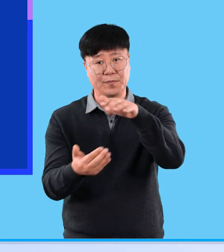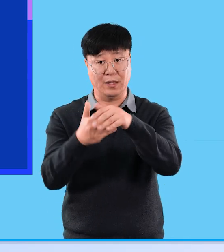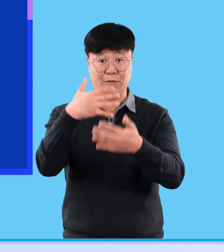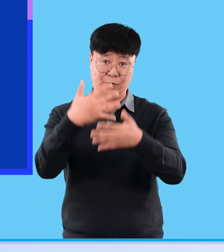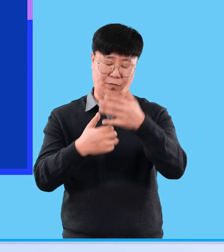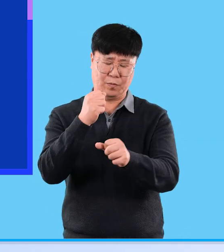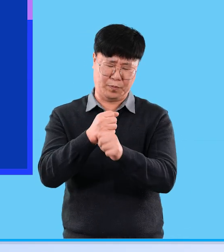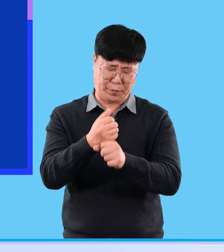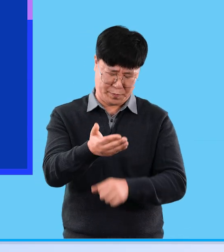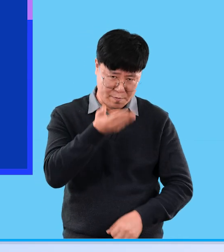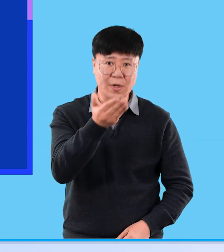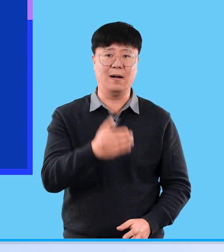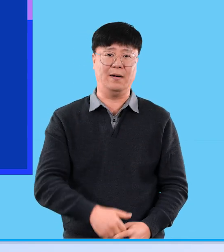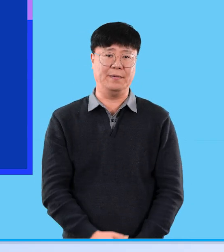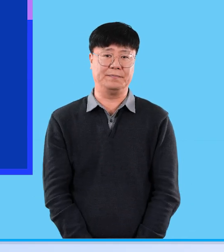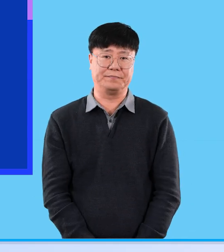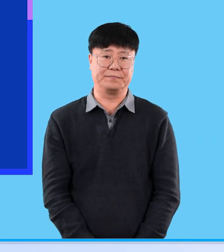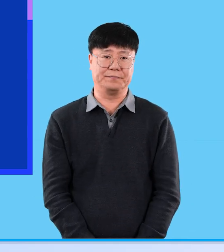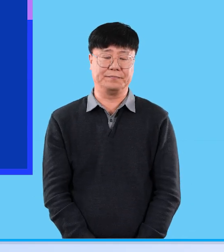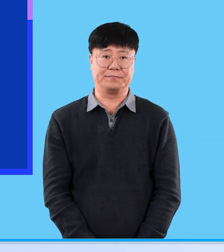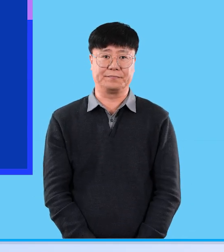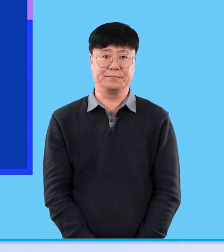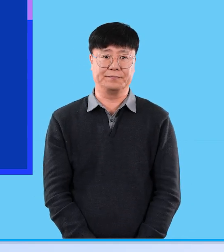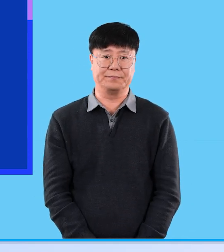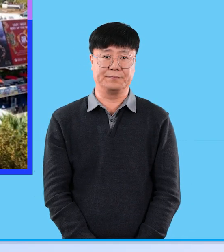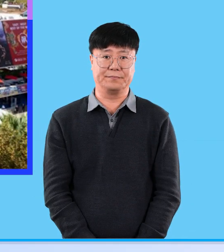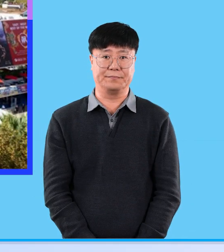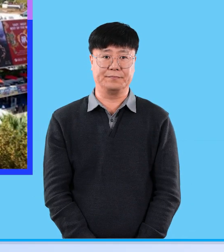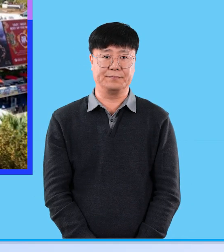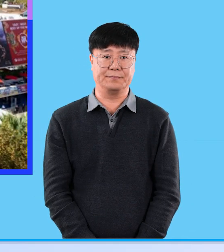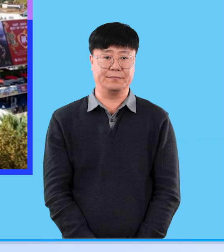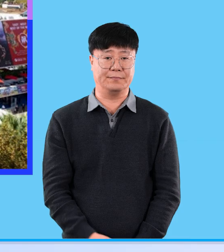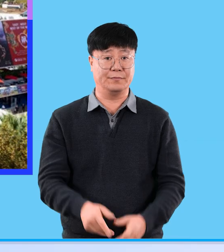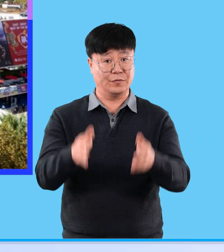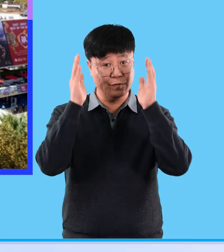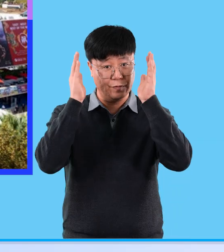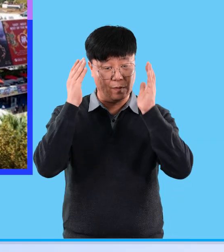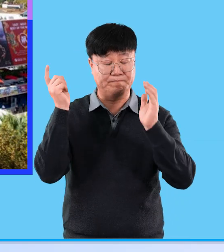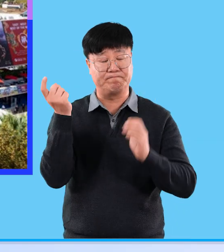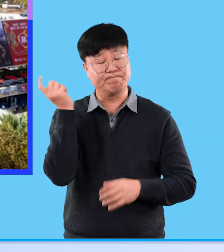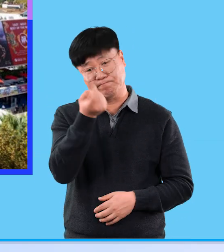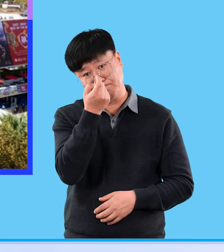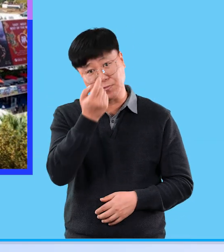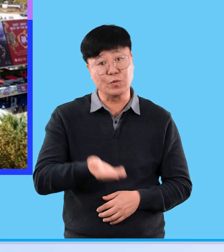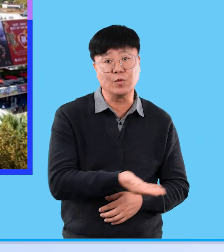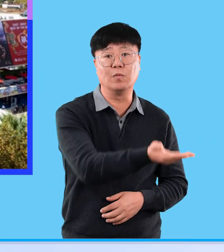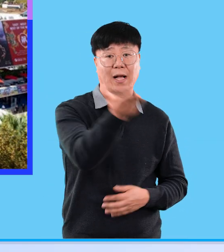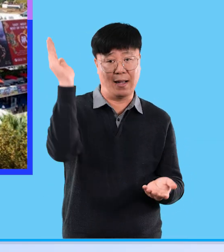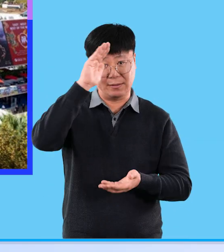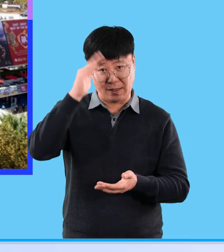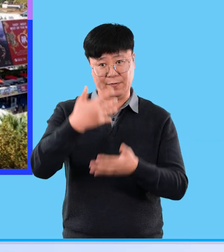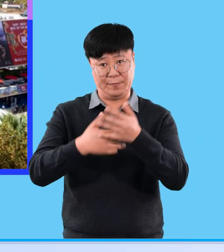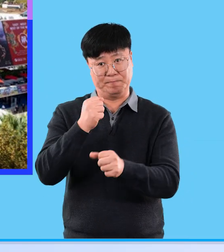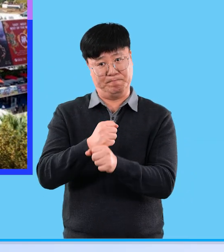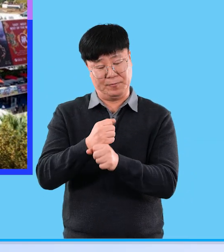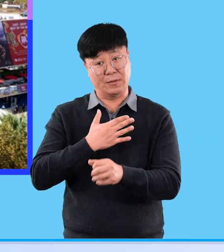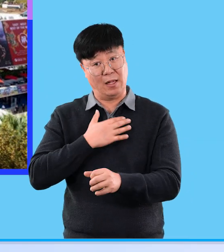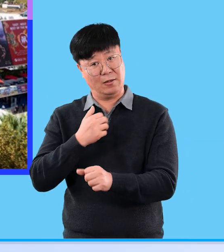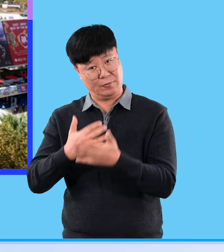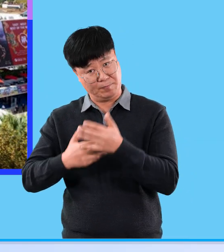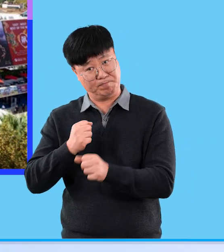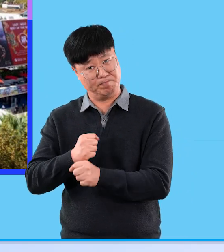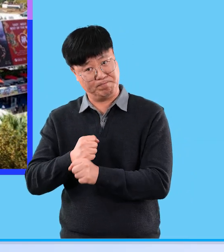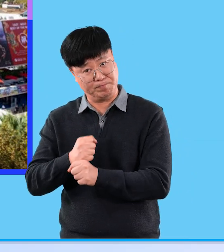아주 퀄리티 있는 영상을 만들 수 있게 됩니다. 이렇게 수업을 들은 저희 학생들의 컨텐츠와